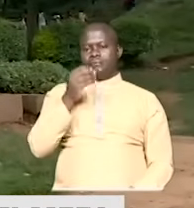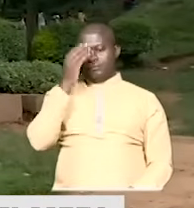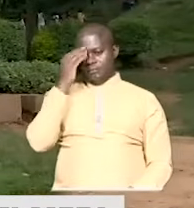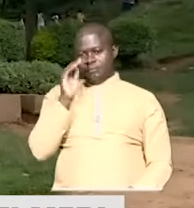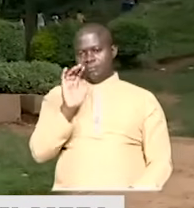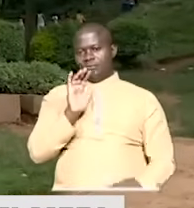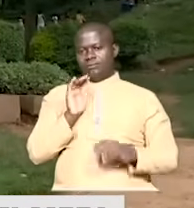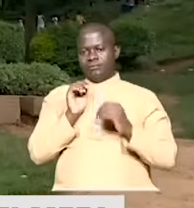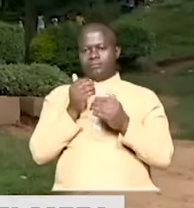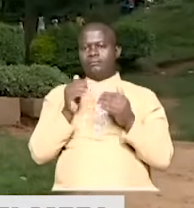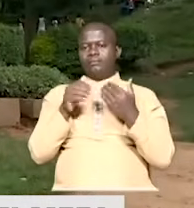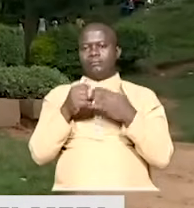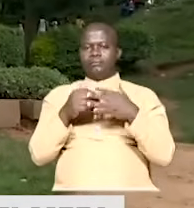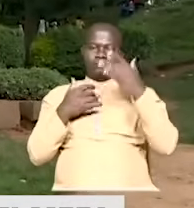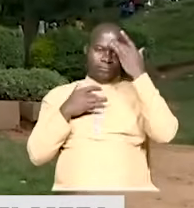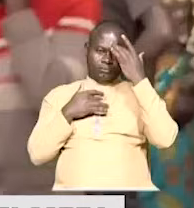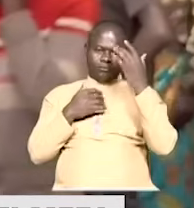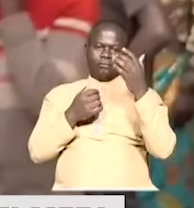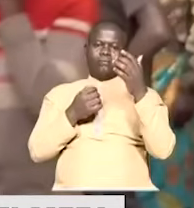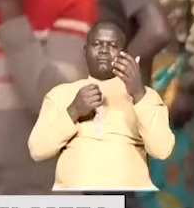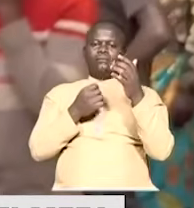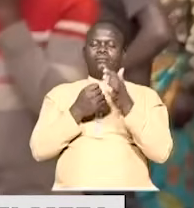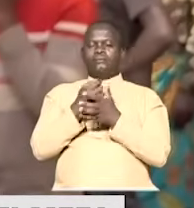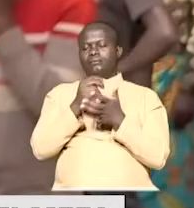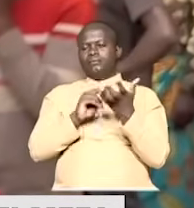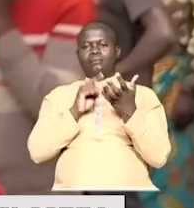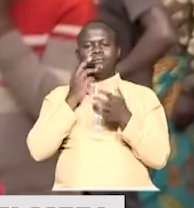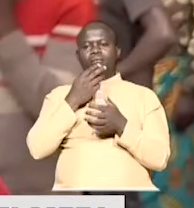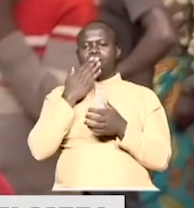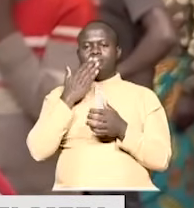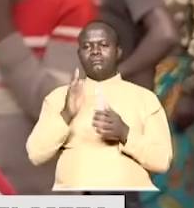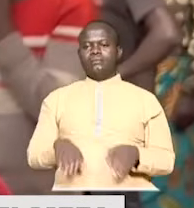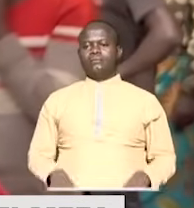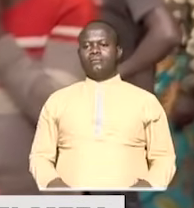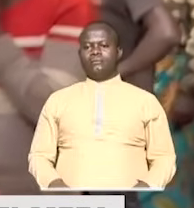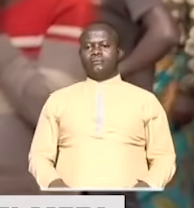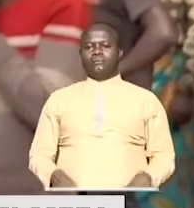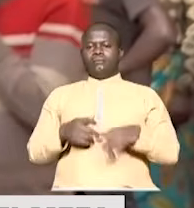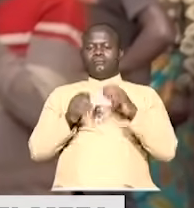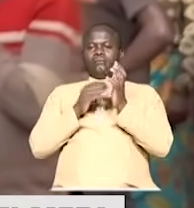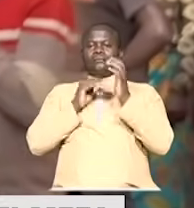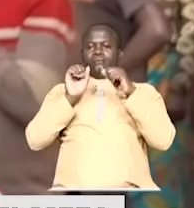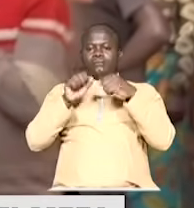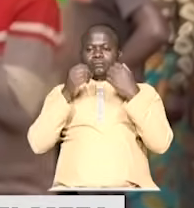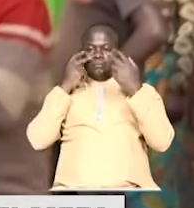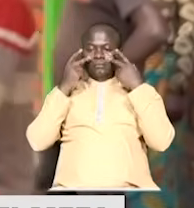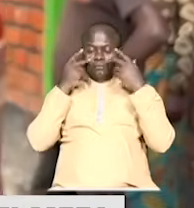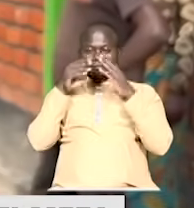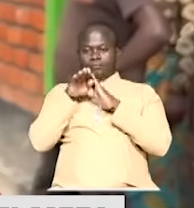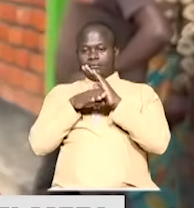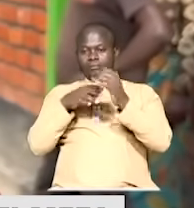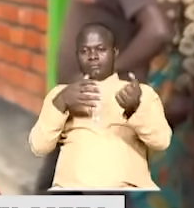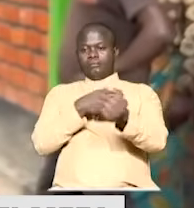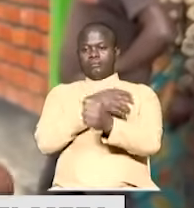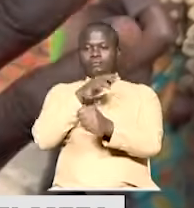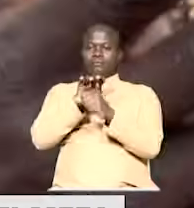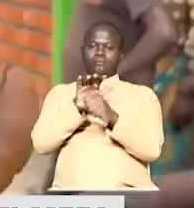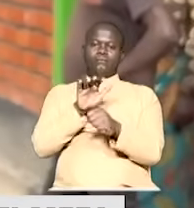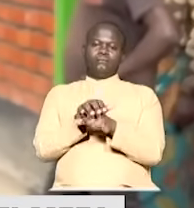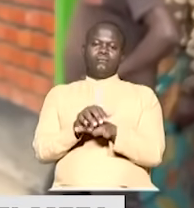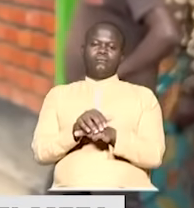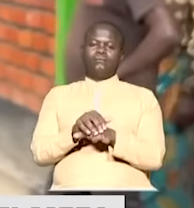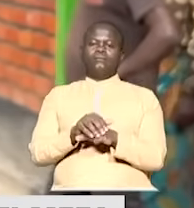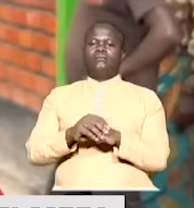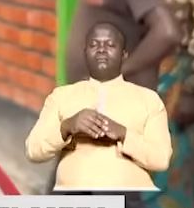babo kurwara indwara ziterwa no gukoresha amazi mabi. Ariko hashoboye kuboneka intumbi z'agahunda y'ingufu nyinshi, hari